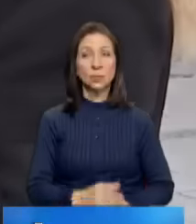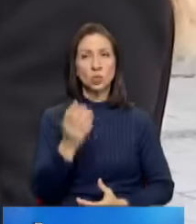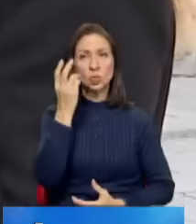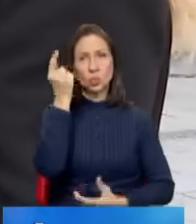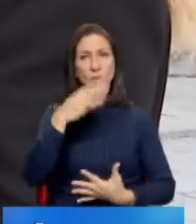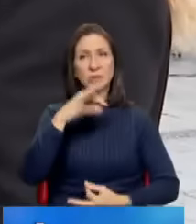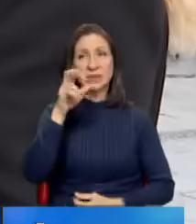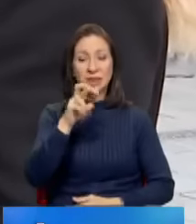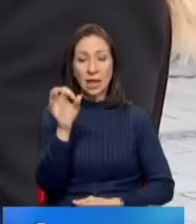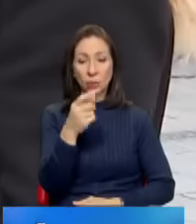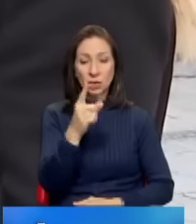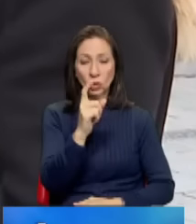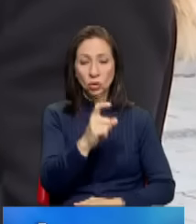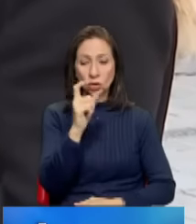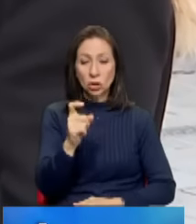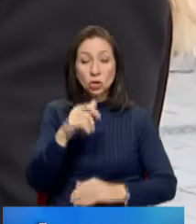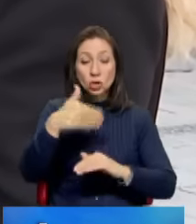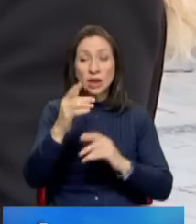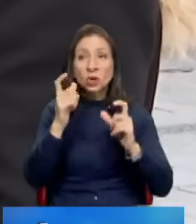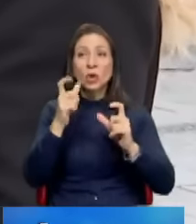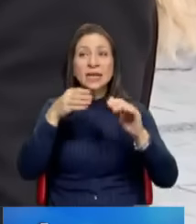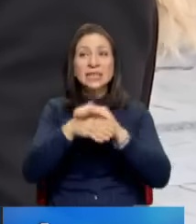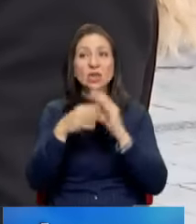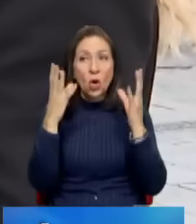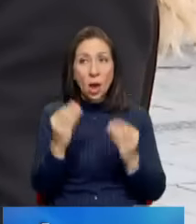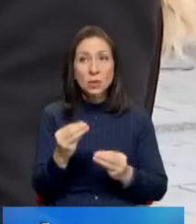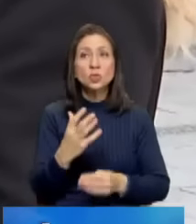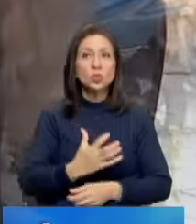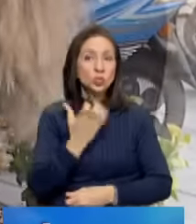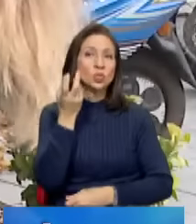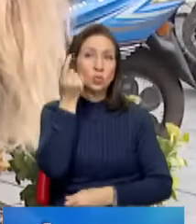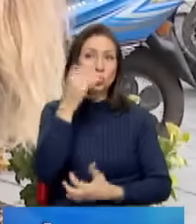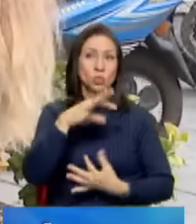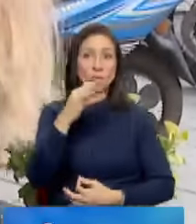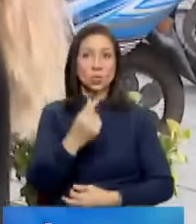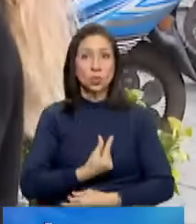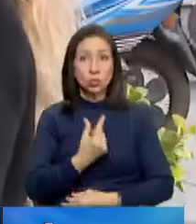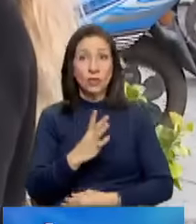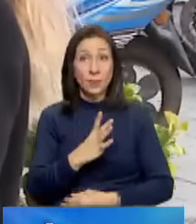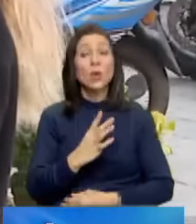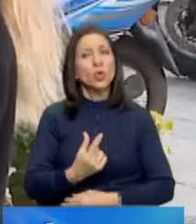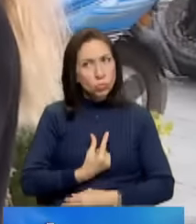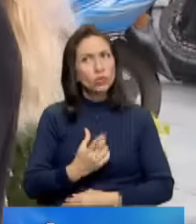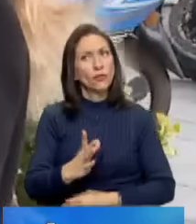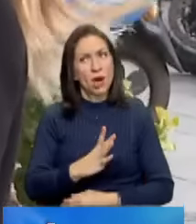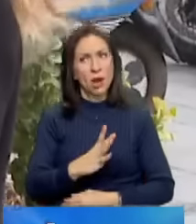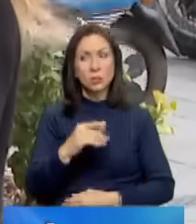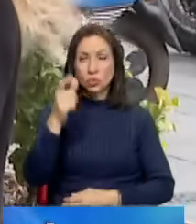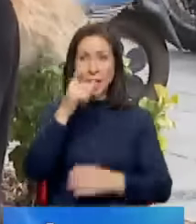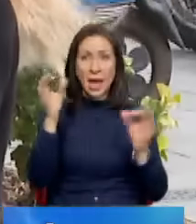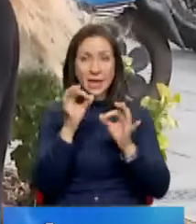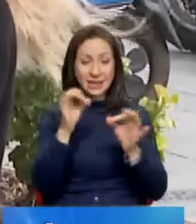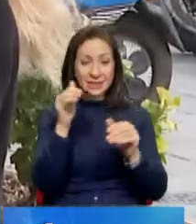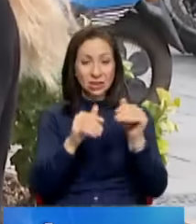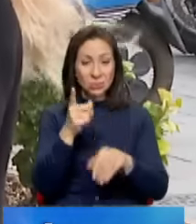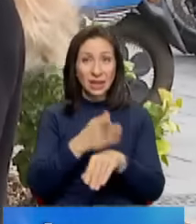Unutulduk. 8 Eylül 1999 sonrası sigorta girişi olarak maalesef unutulduk. Umut var mı? Umut tabii ki var. Bu ülkede erken seçim